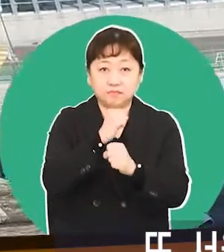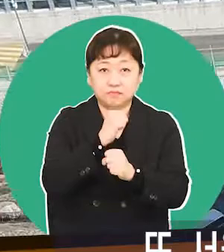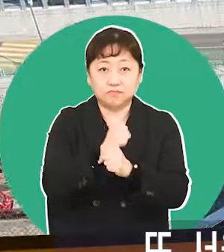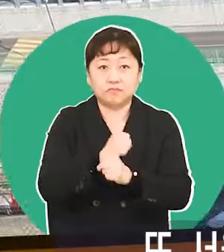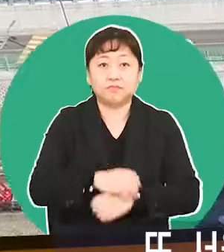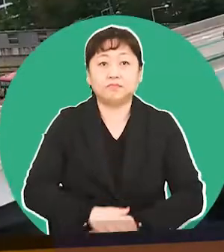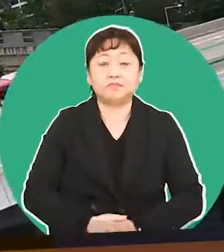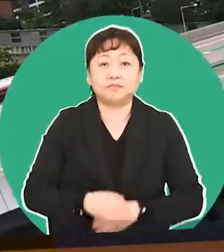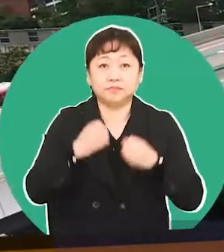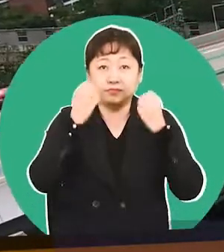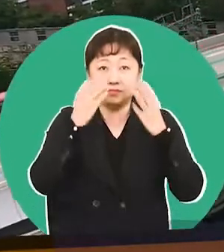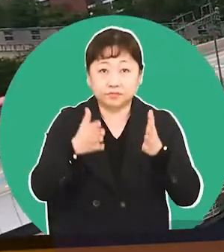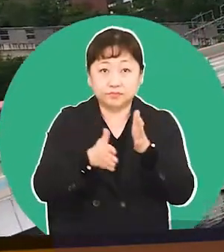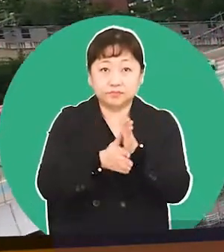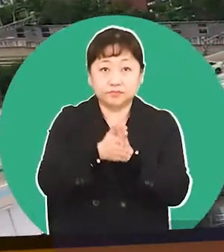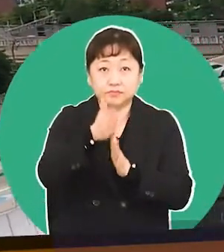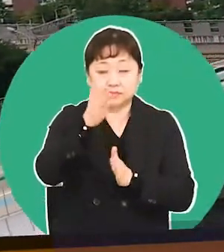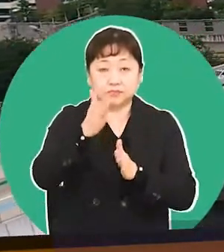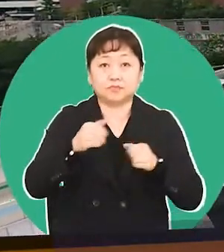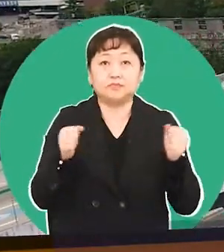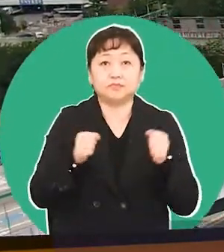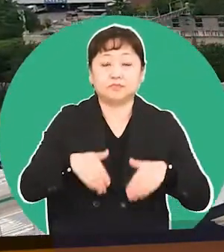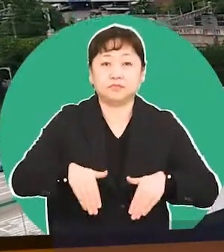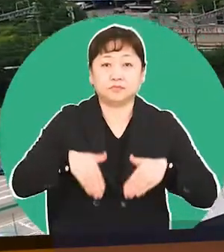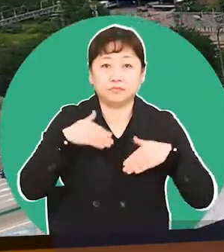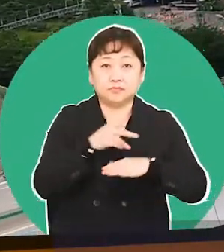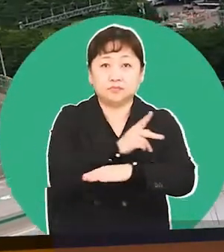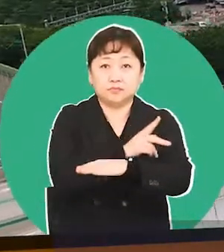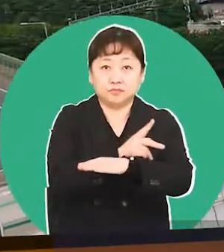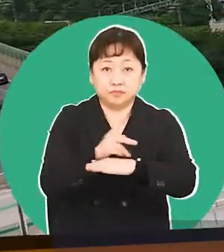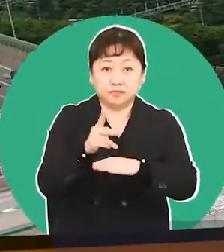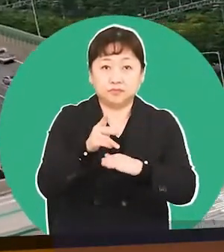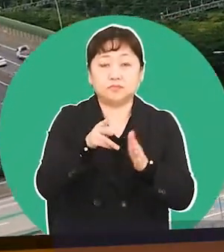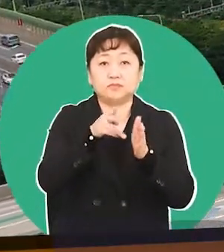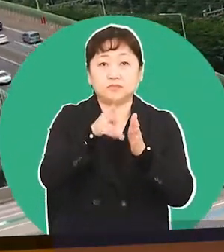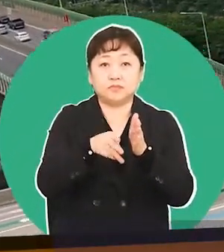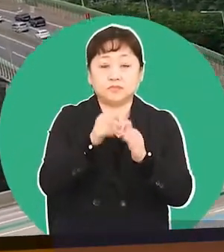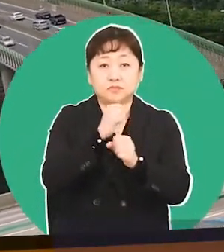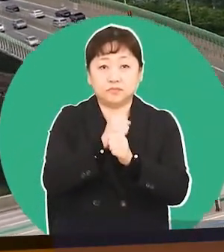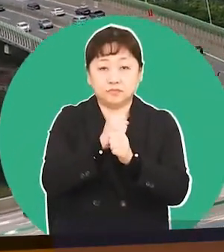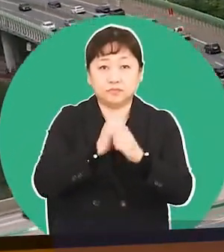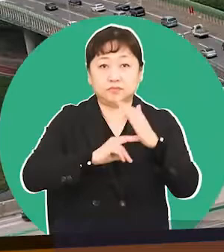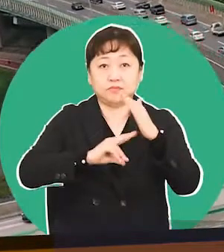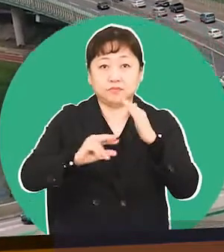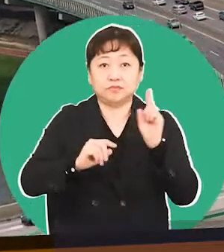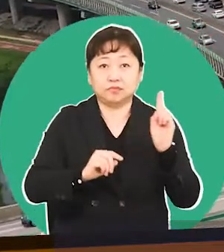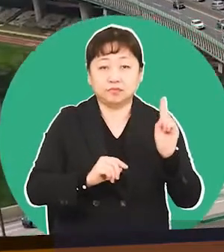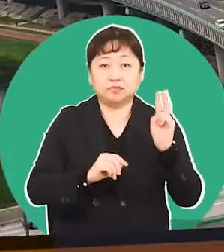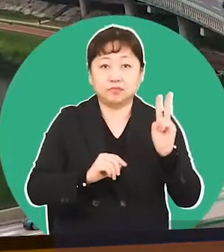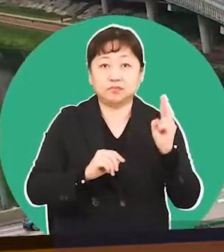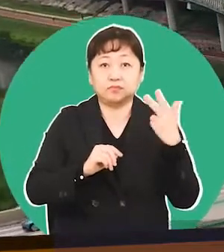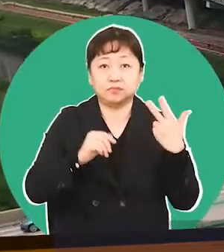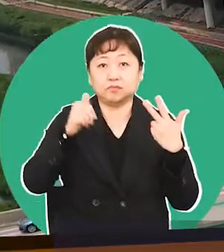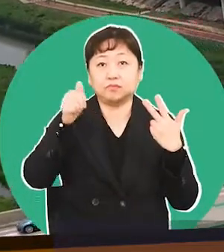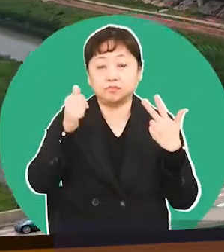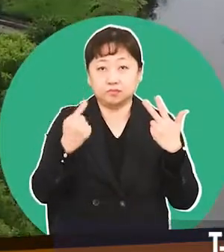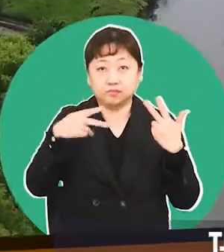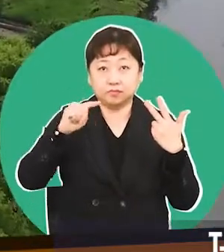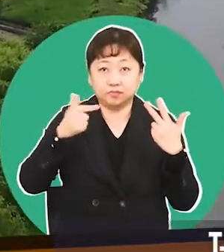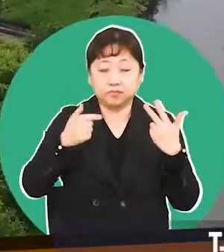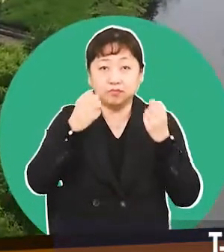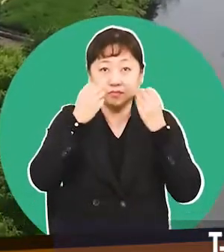됩니다 신도시 내 남북 보실 철도를 건설해 지하철 1 2 7호선 친한 산 선